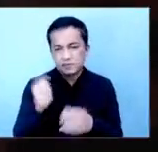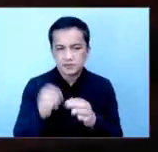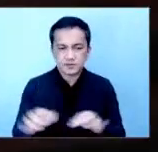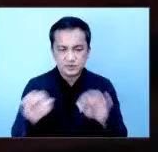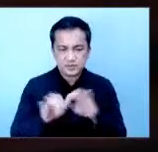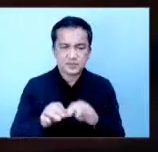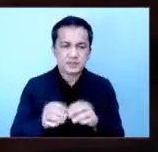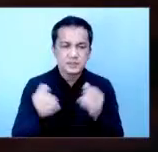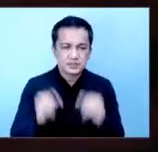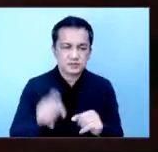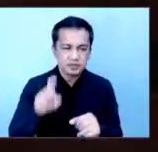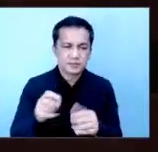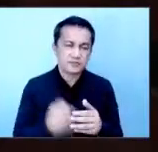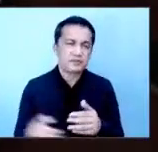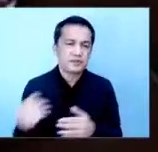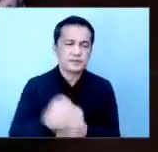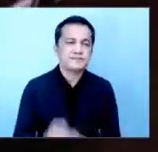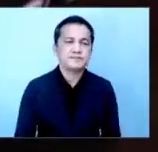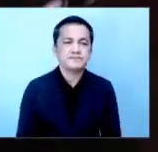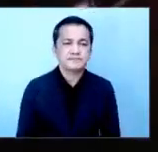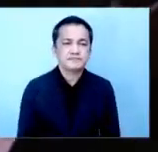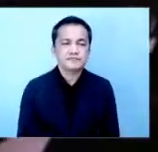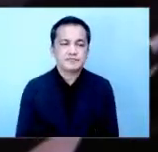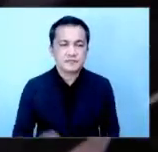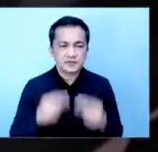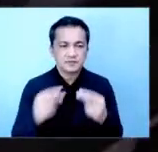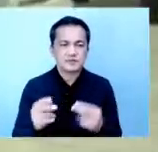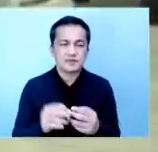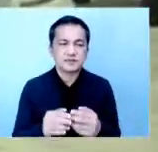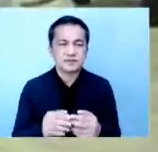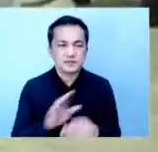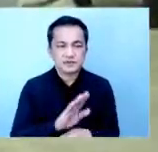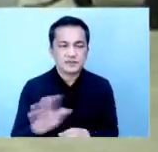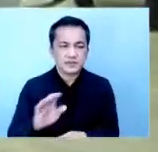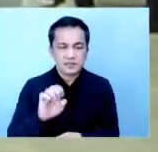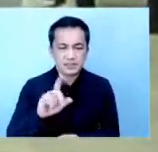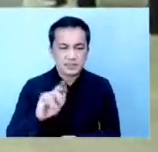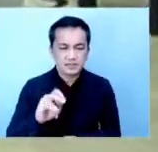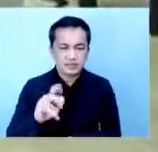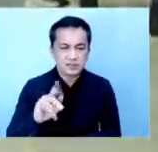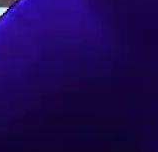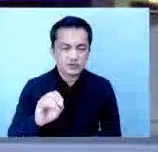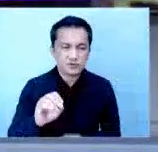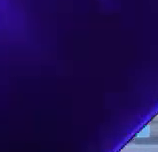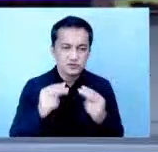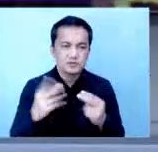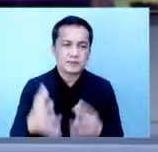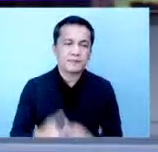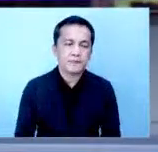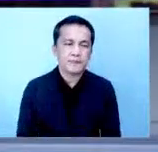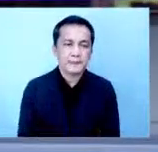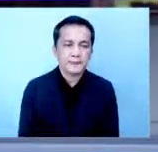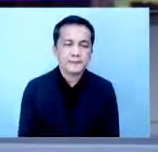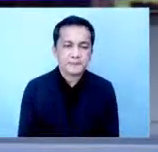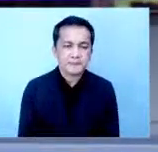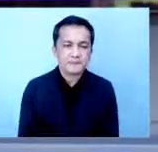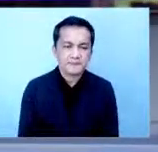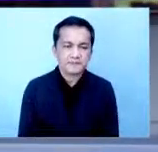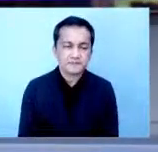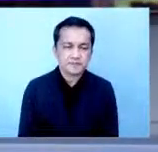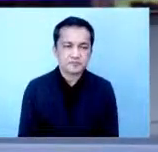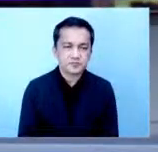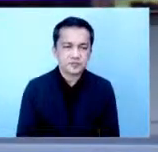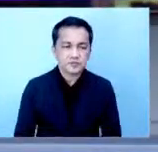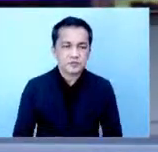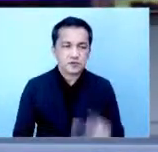dapat unahin. Nagbabalita mula sa frontline, Elaine Fulgencio, News 5. Bumaba ang bilang ng mga